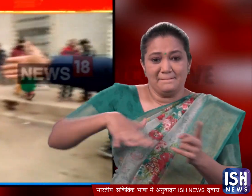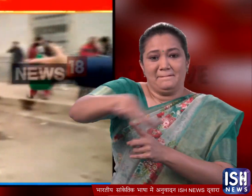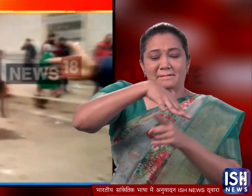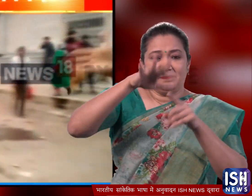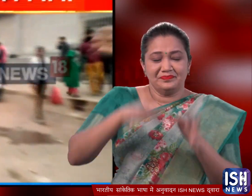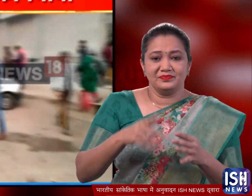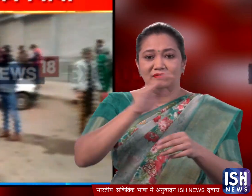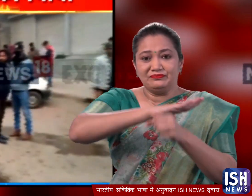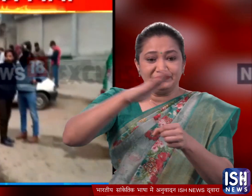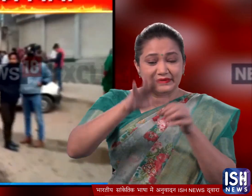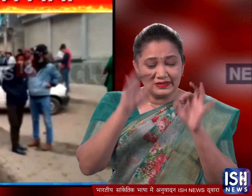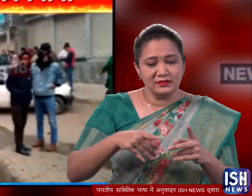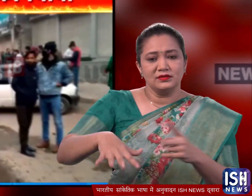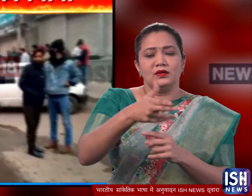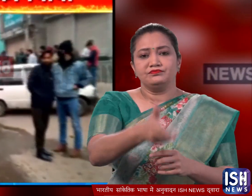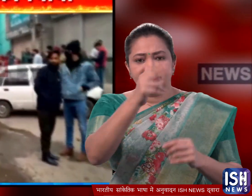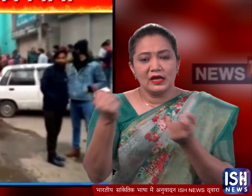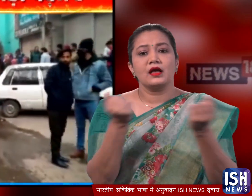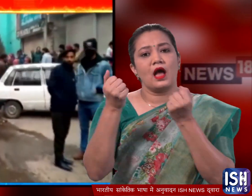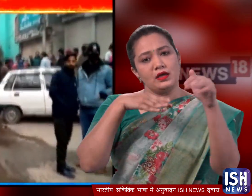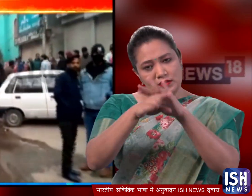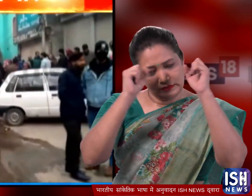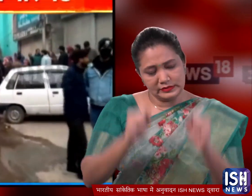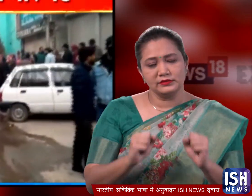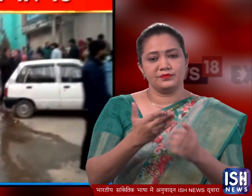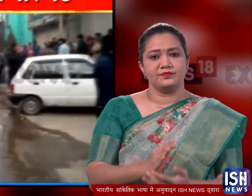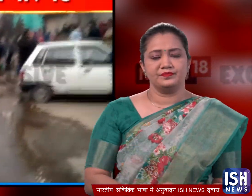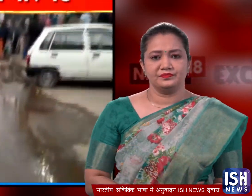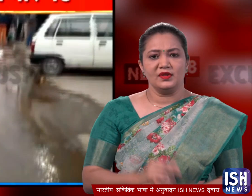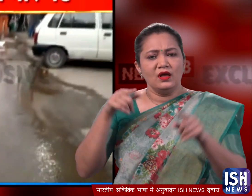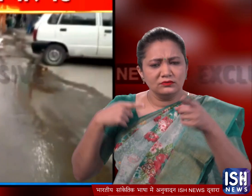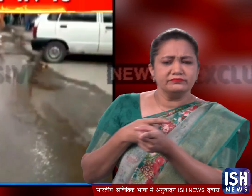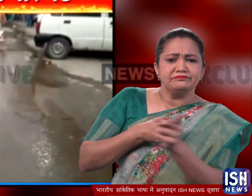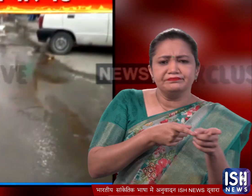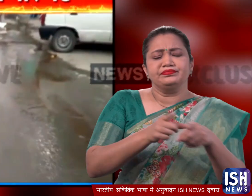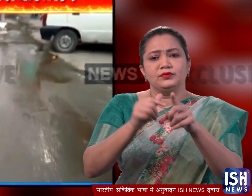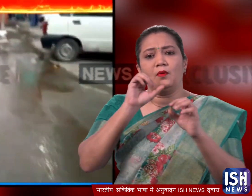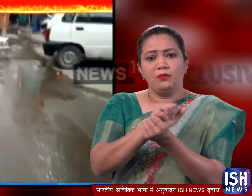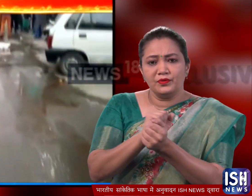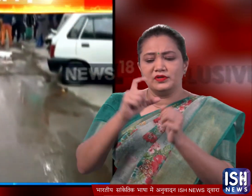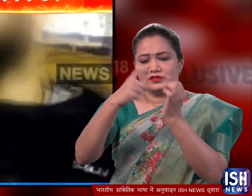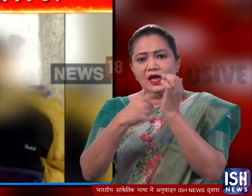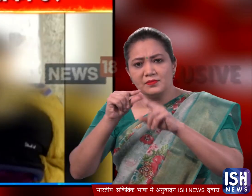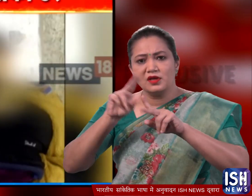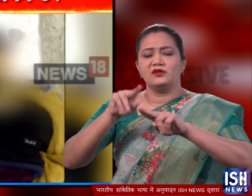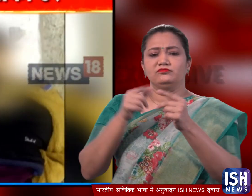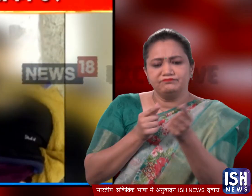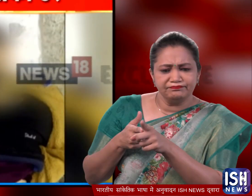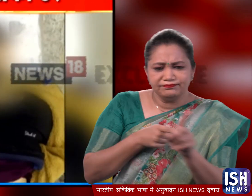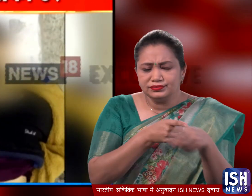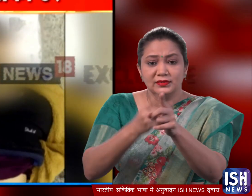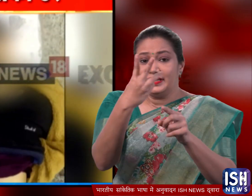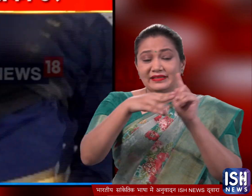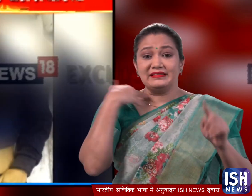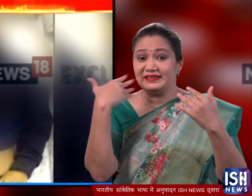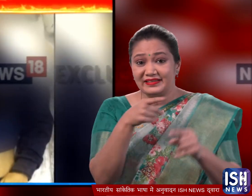ये मारे गए हैं। बताया जा रहा है कि वो एक गाड़ी में थे और पूरा उनको जो है पीछा कर रही थी पुलिस और सीआरपीएफ। इस मुठभेड़ में जो